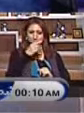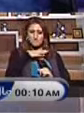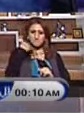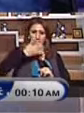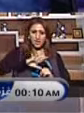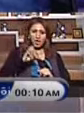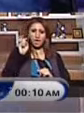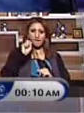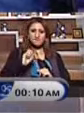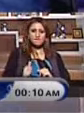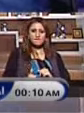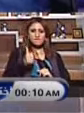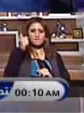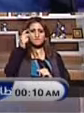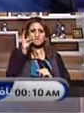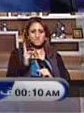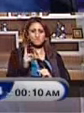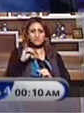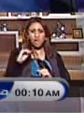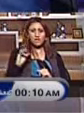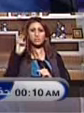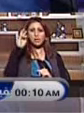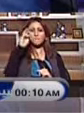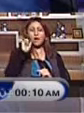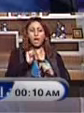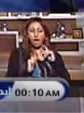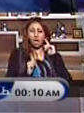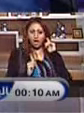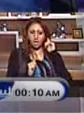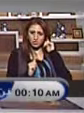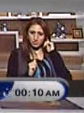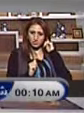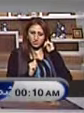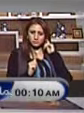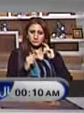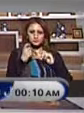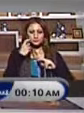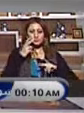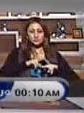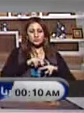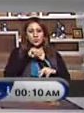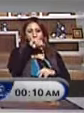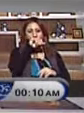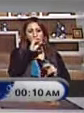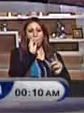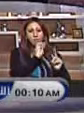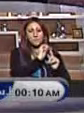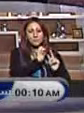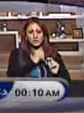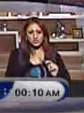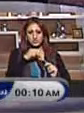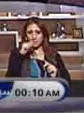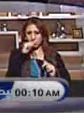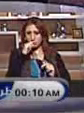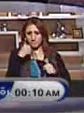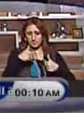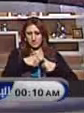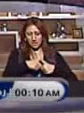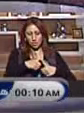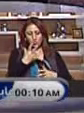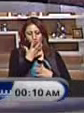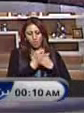بني حنيفه فكان سيدنا علي كان يستاذن ييقول يا رسول الله لو تزوجت يوما او انجبت